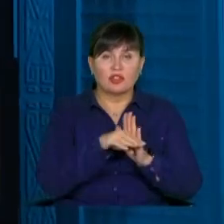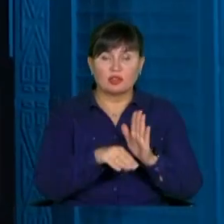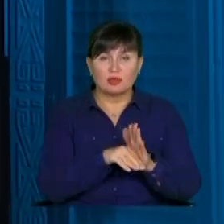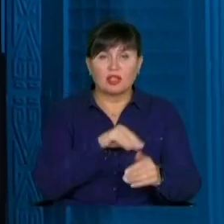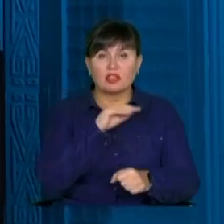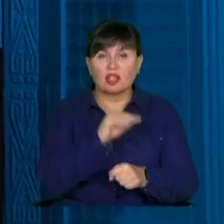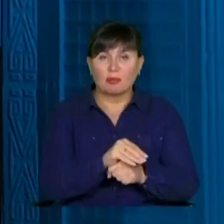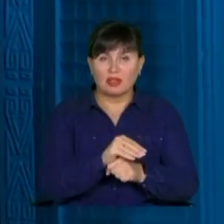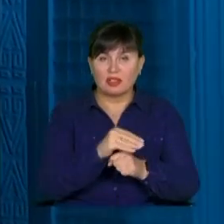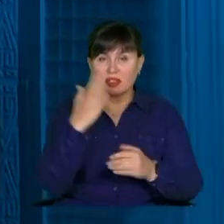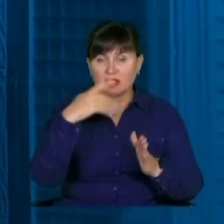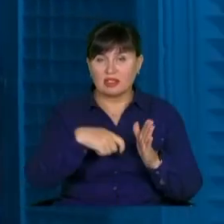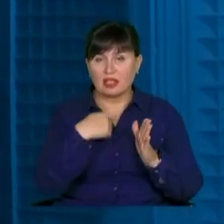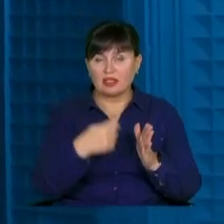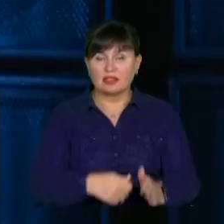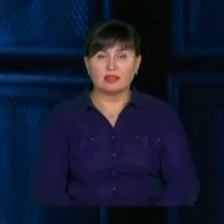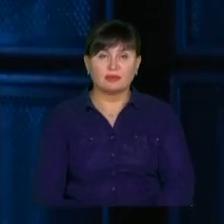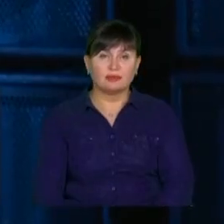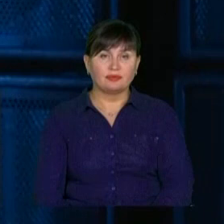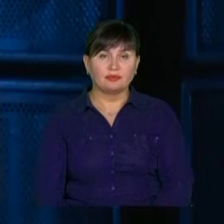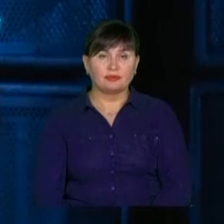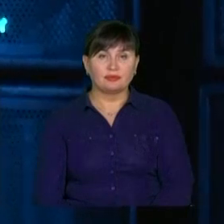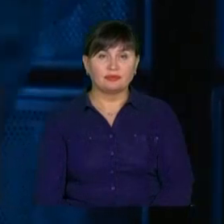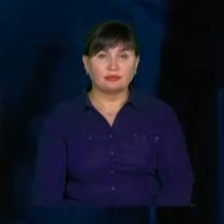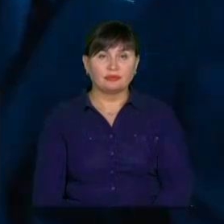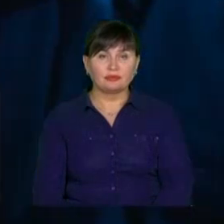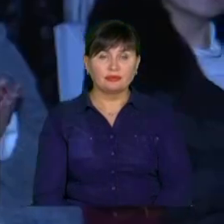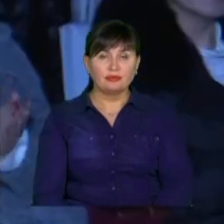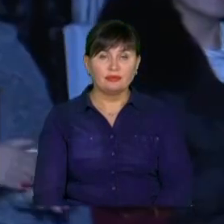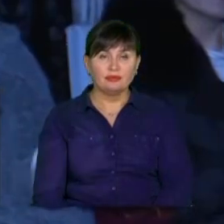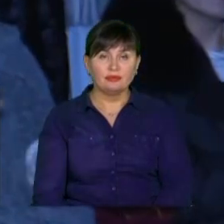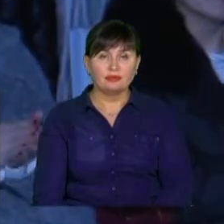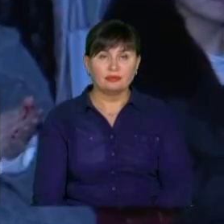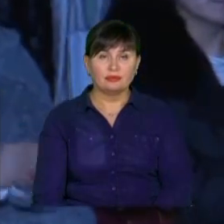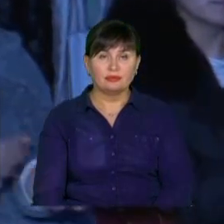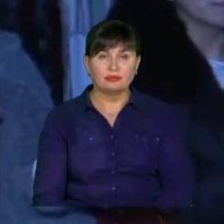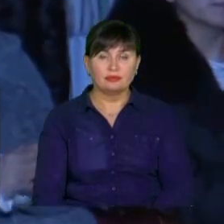дополнительные сеансы Амина усенова ашинов телеканал